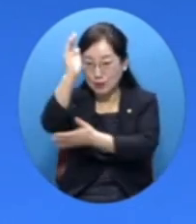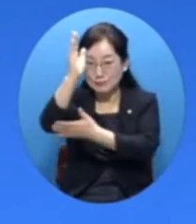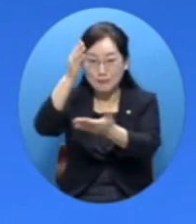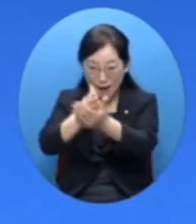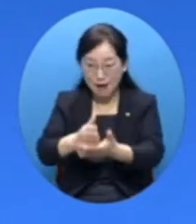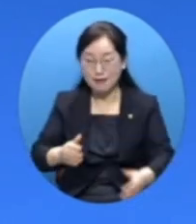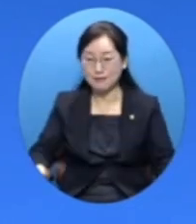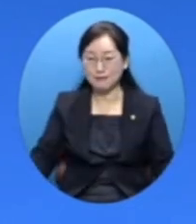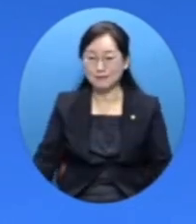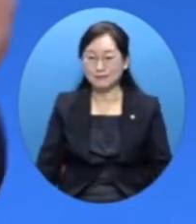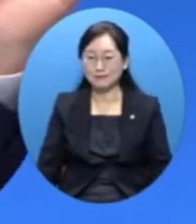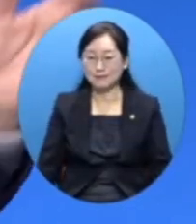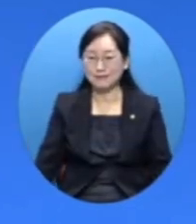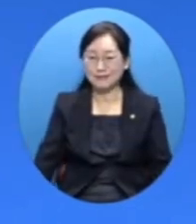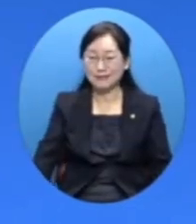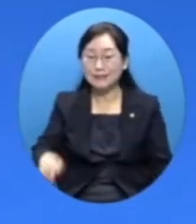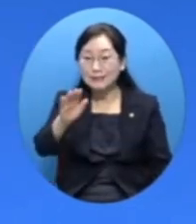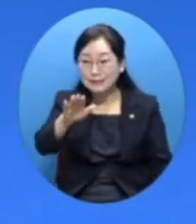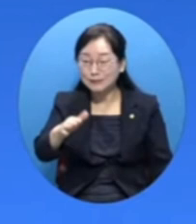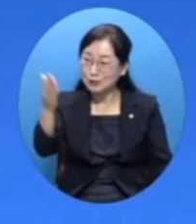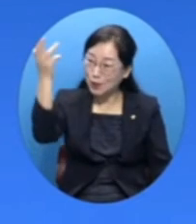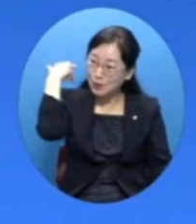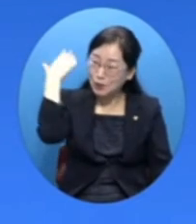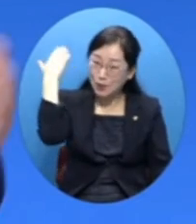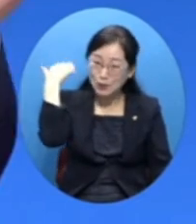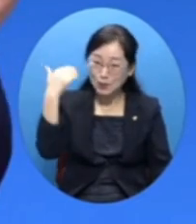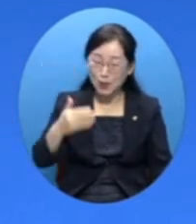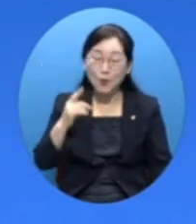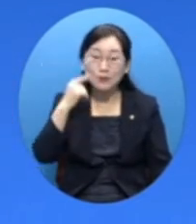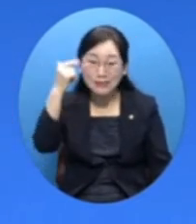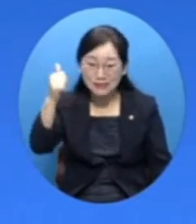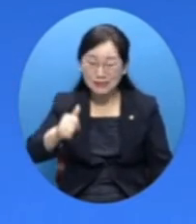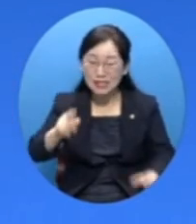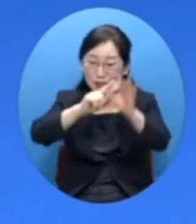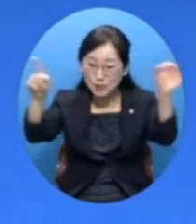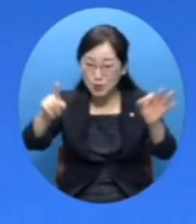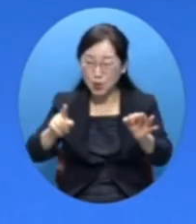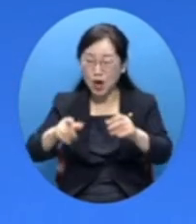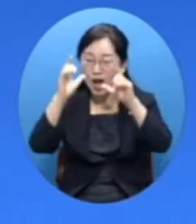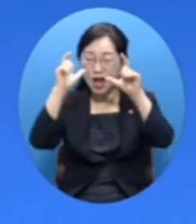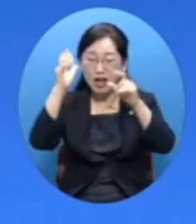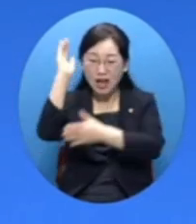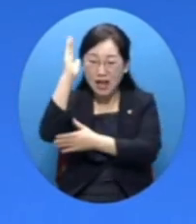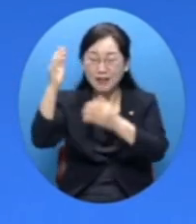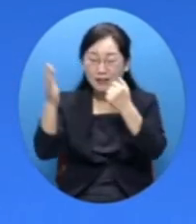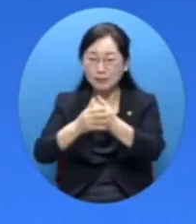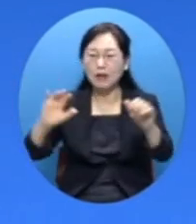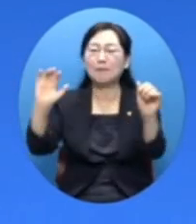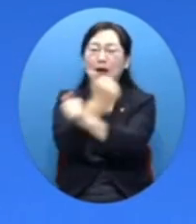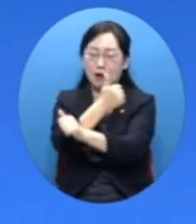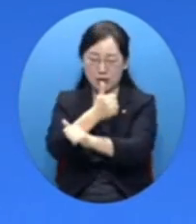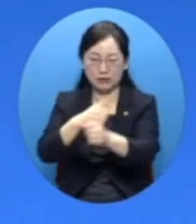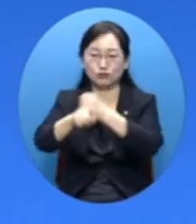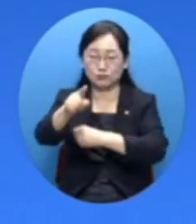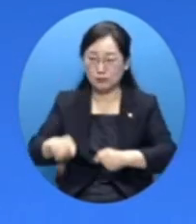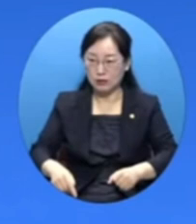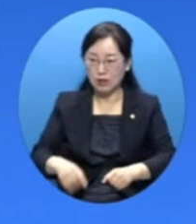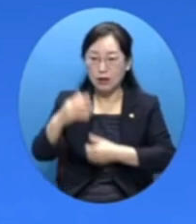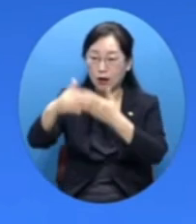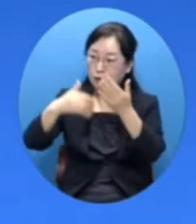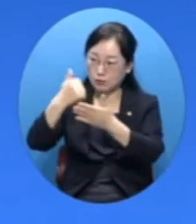됩니다 지난번 계신 목사님은 11조 설교하는 바람에 교인들이 다 더망 갔습니다 그래서 저는 또 하나님께서 11조 설교 하라고 가르쳐